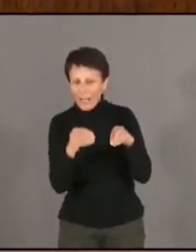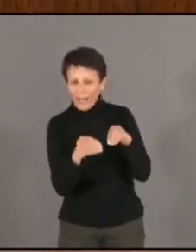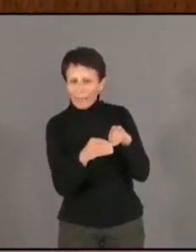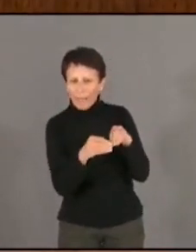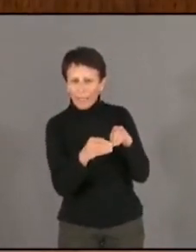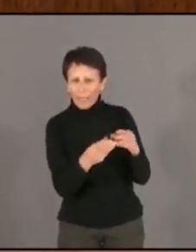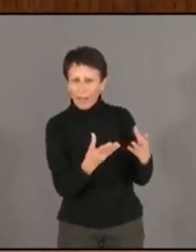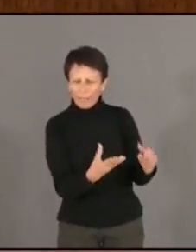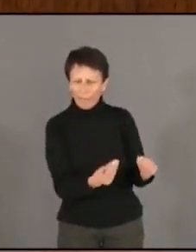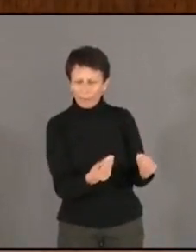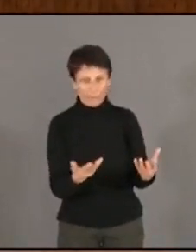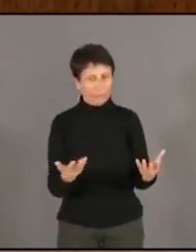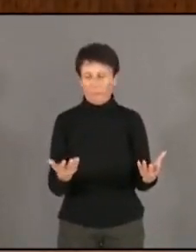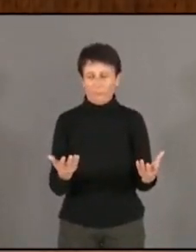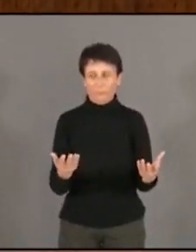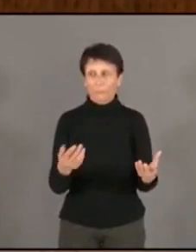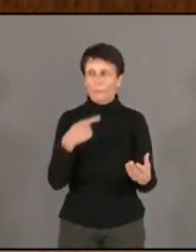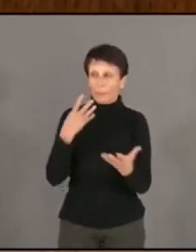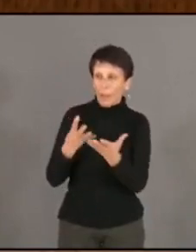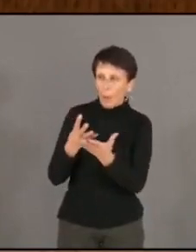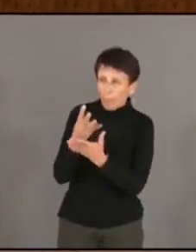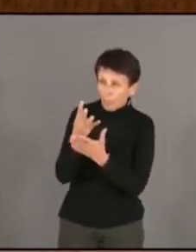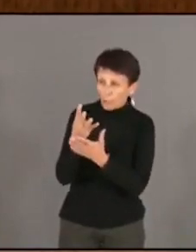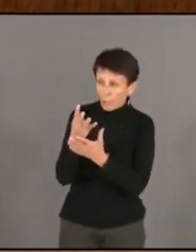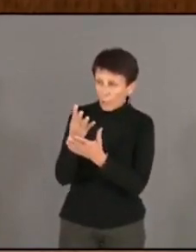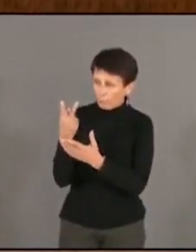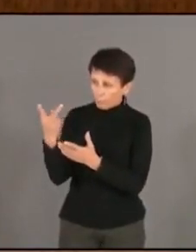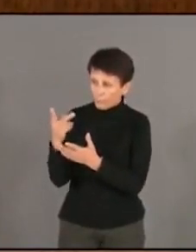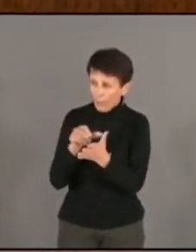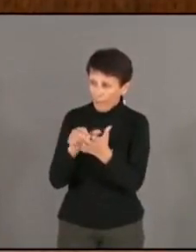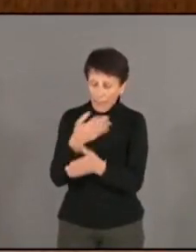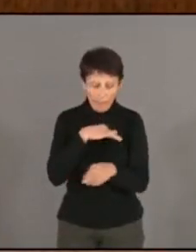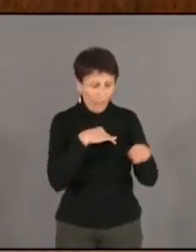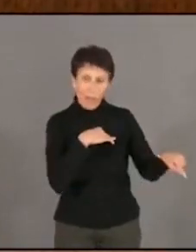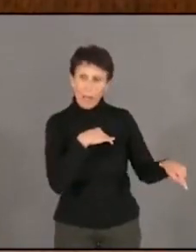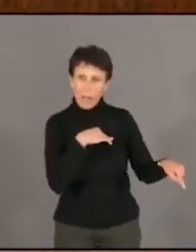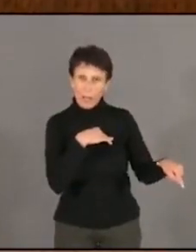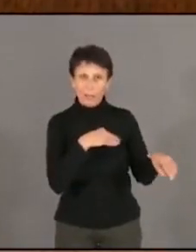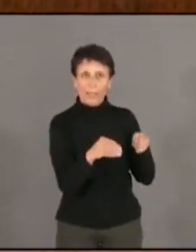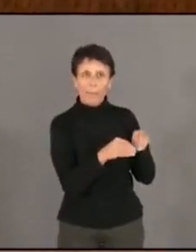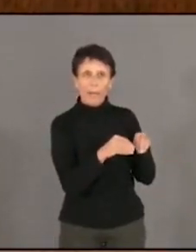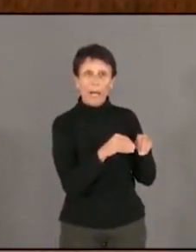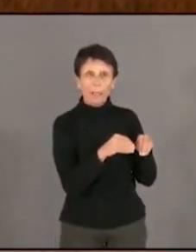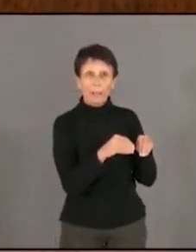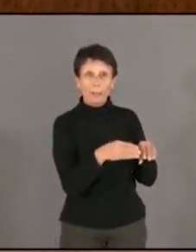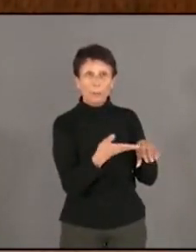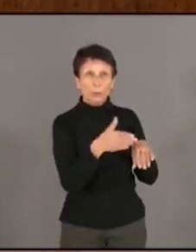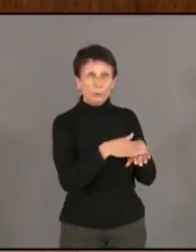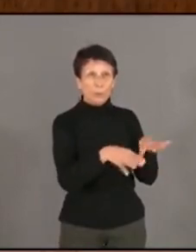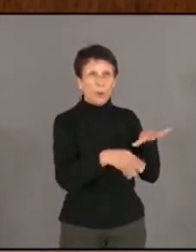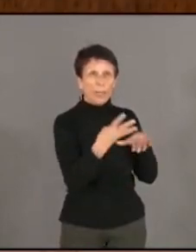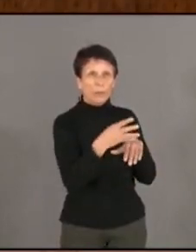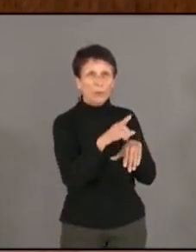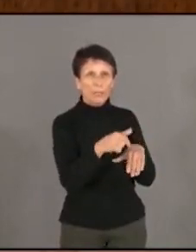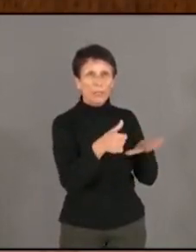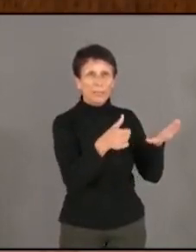faible. Vous entendez financer vos projets avec l'épargne. L'épargne brute présenté dans le ROB est de 14,6% en 2021